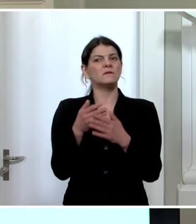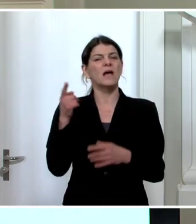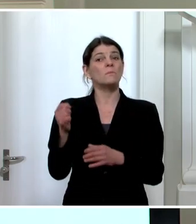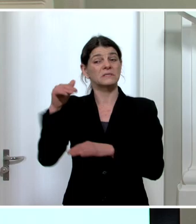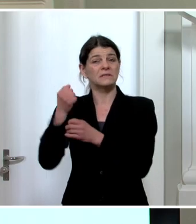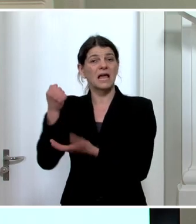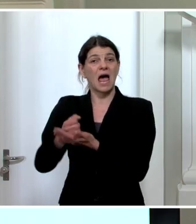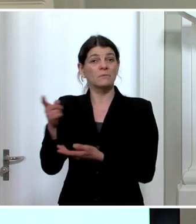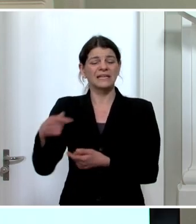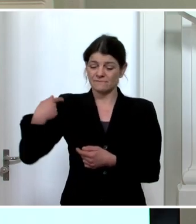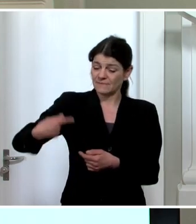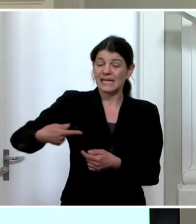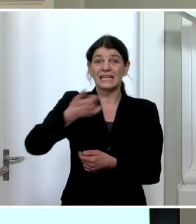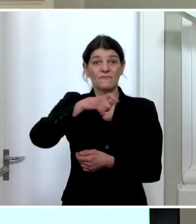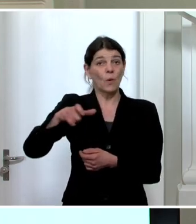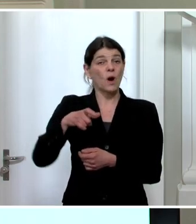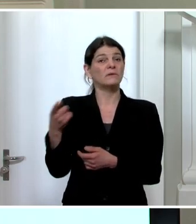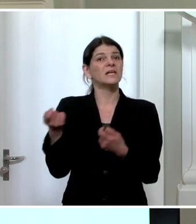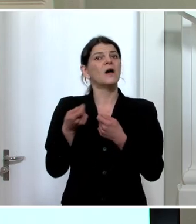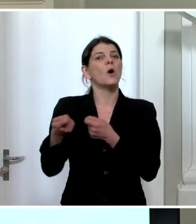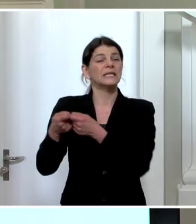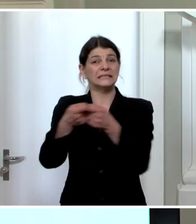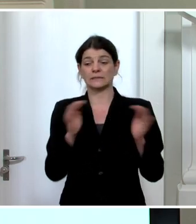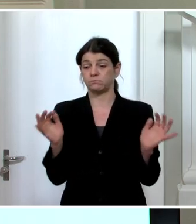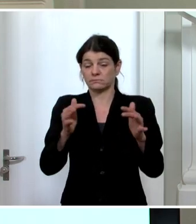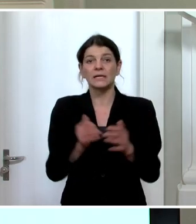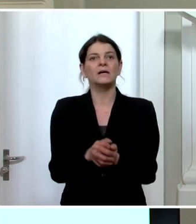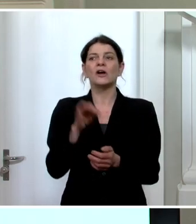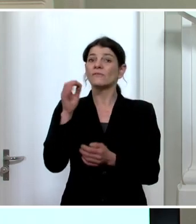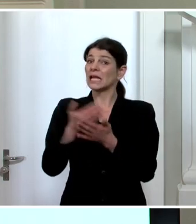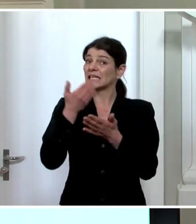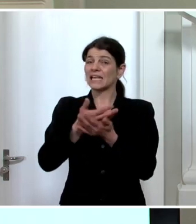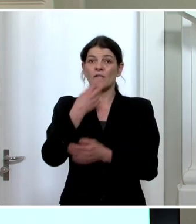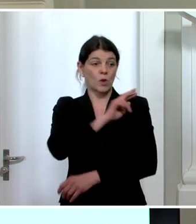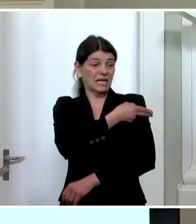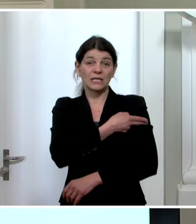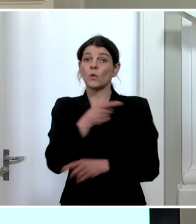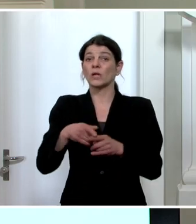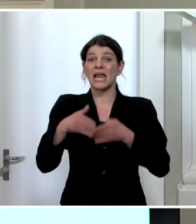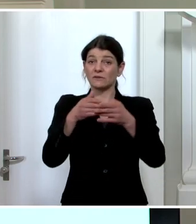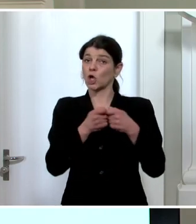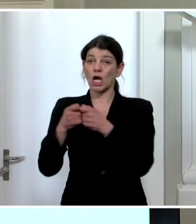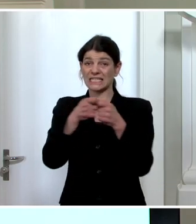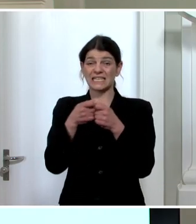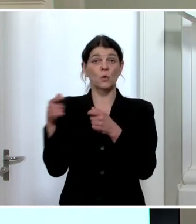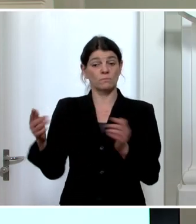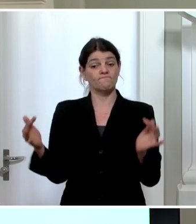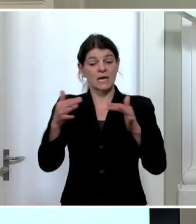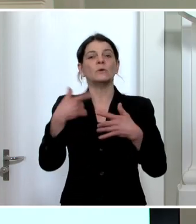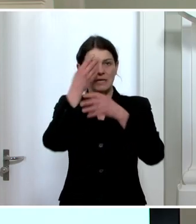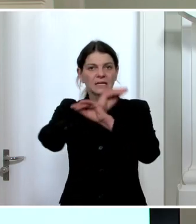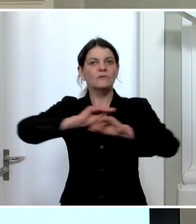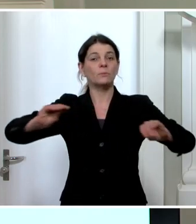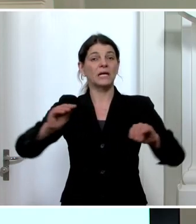das Amt wöchentliche Rapporte, anlässlich denen die Vertreter der Rettungs- und Hilfsorganisationen über die